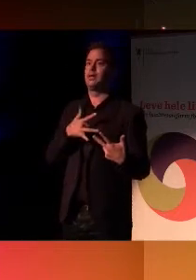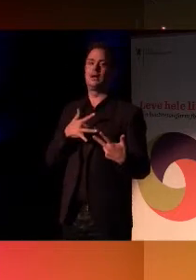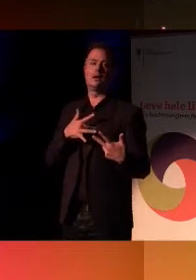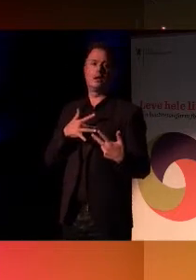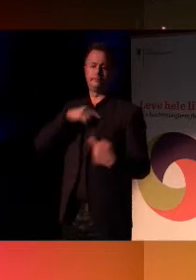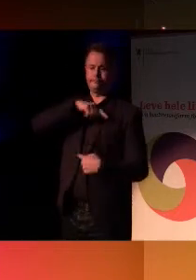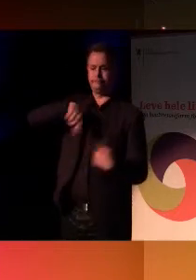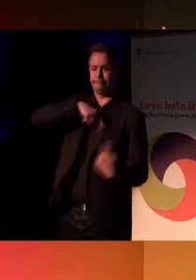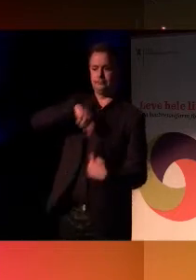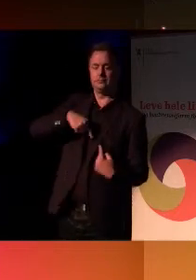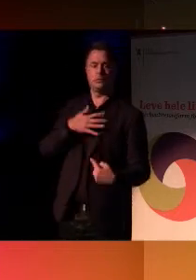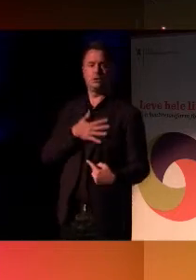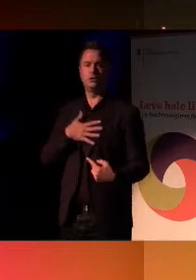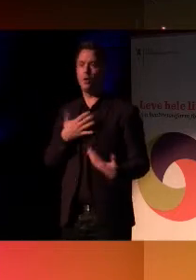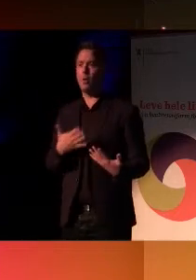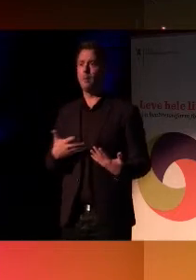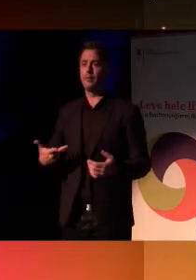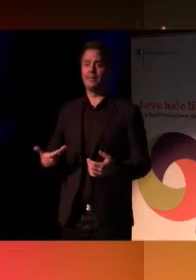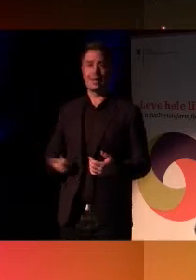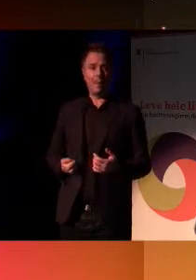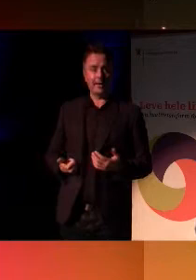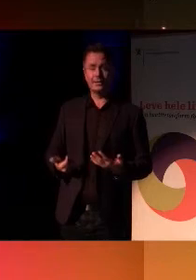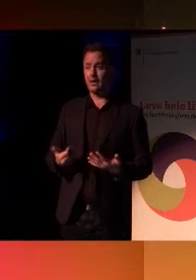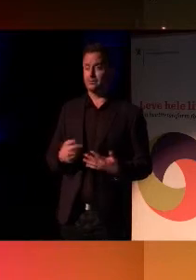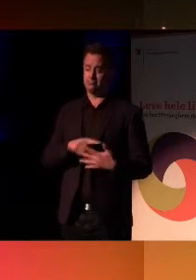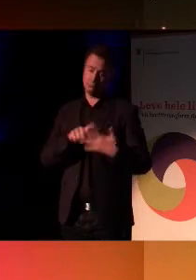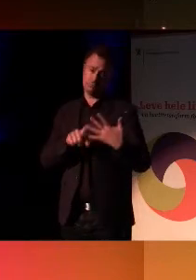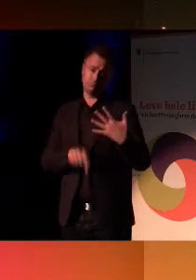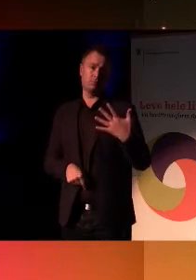hjerte-karlidelser, diabetes og en rekke andre.